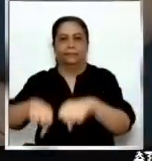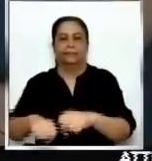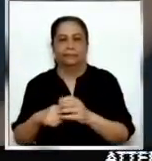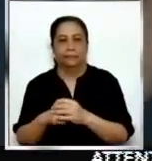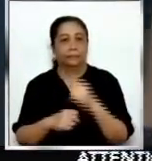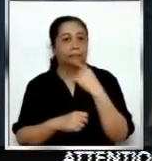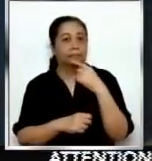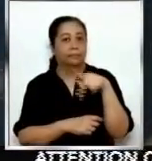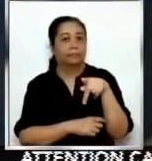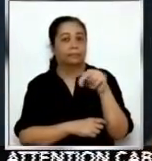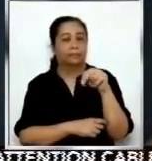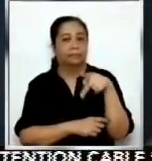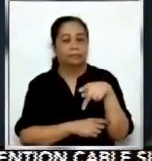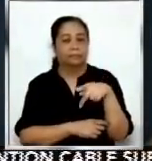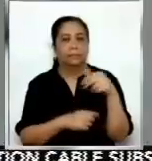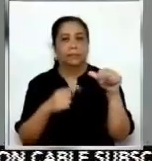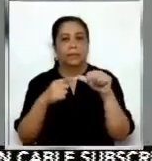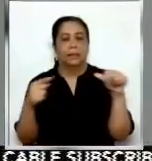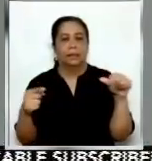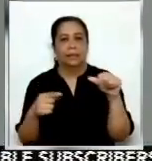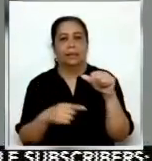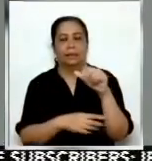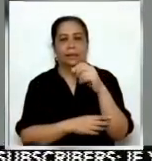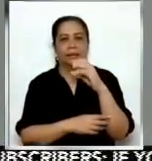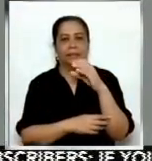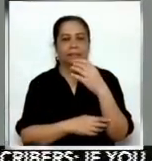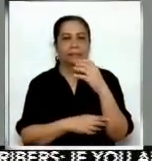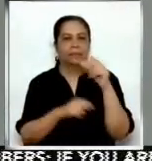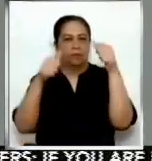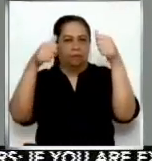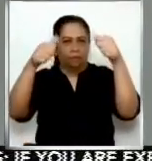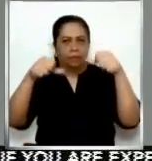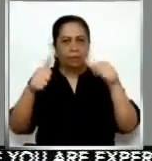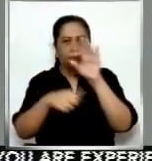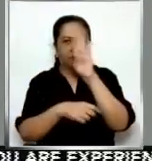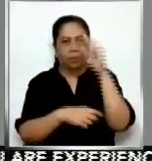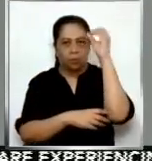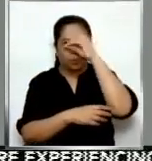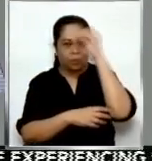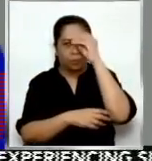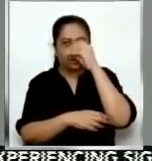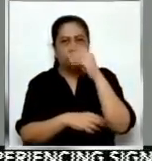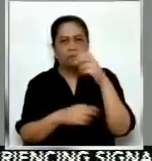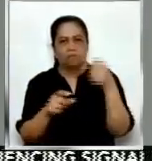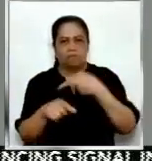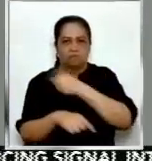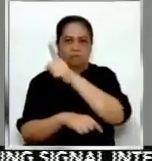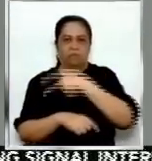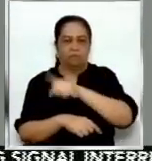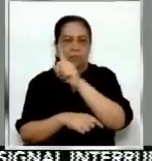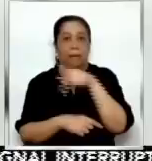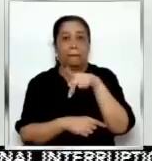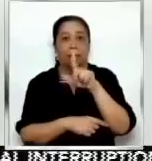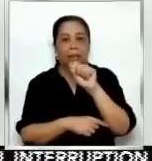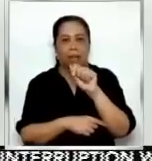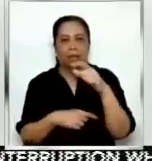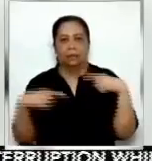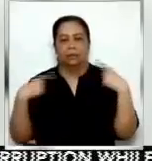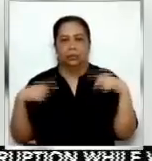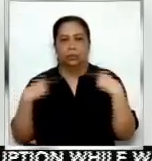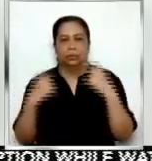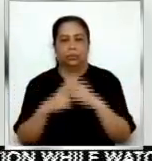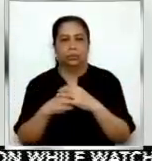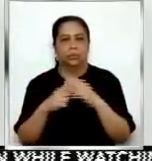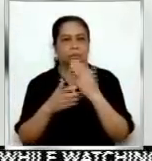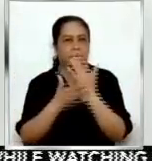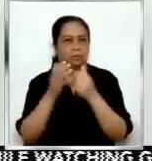PNP Anti-Cybercrime Group 4A, nag-post sa Facebook ng mga opinyon at banat sa ilang opisyal ng Pila Laguna si Calubayan. Sa ilan niyang